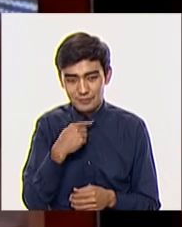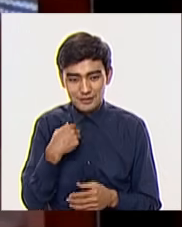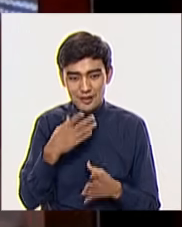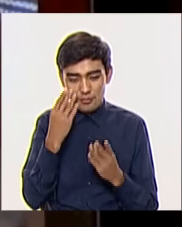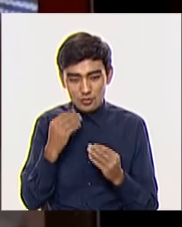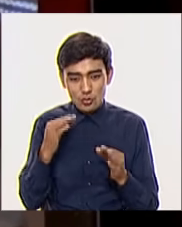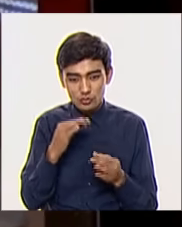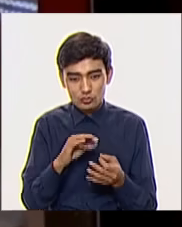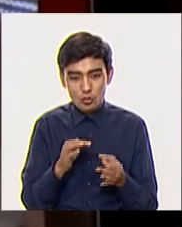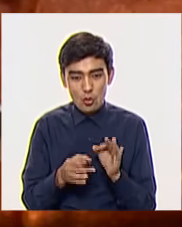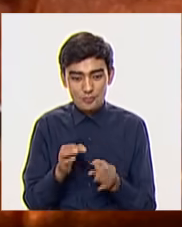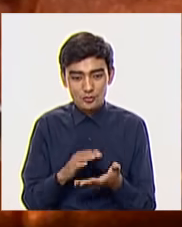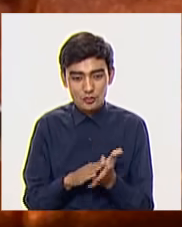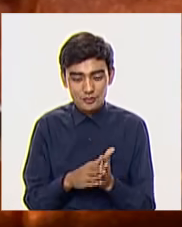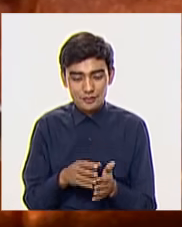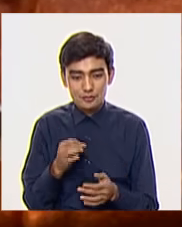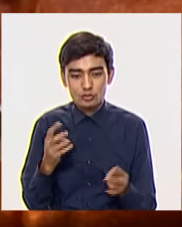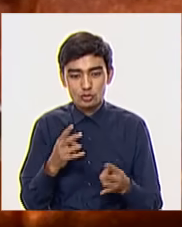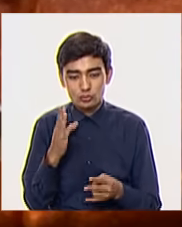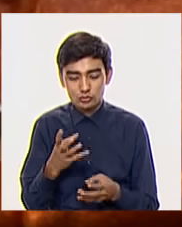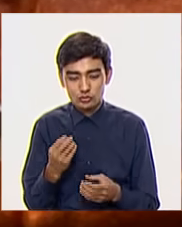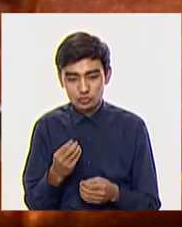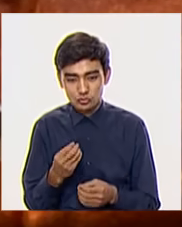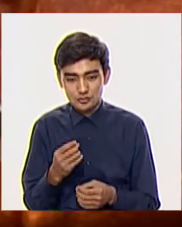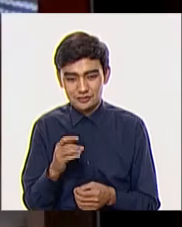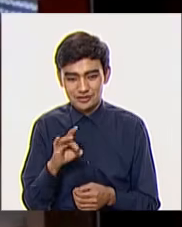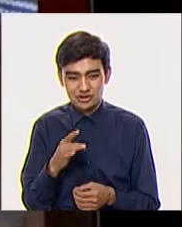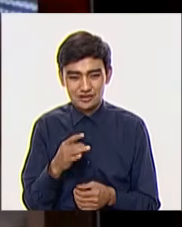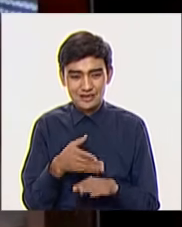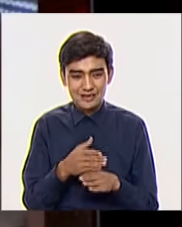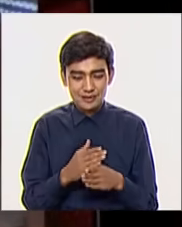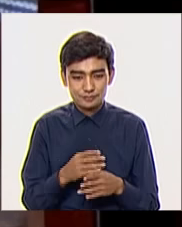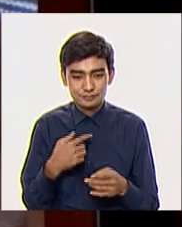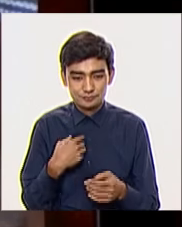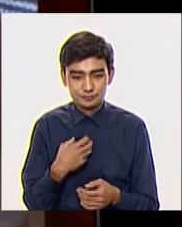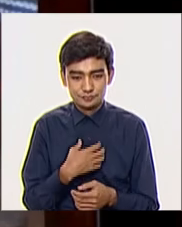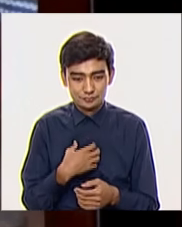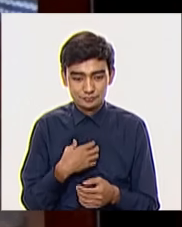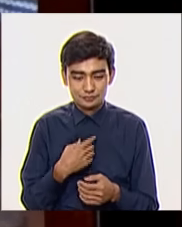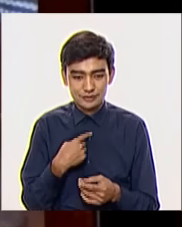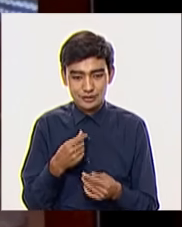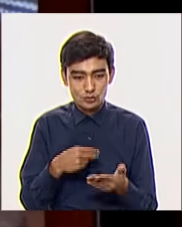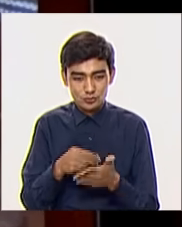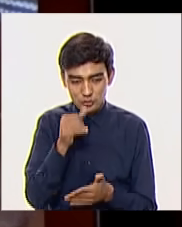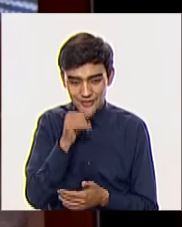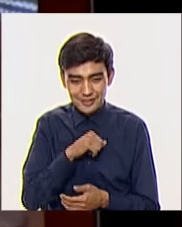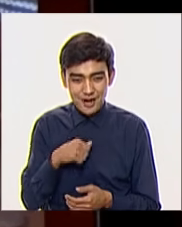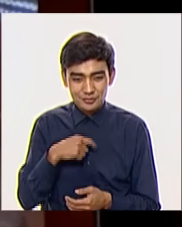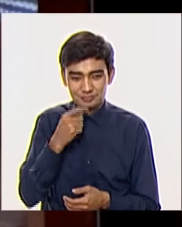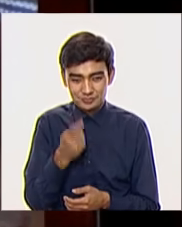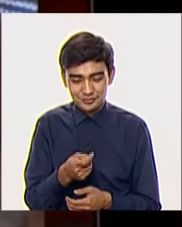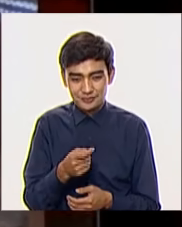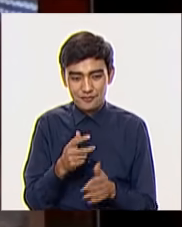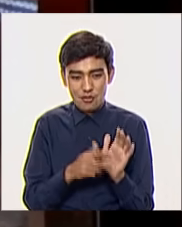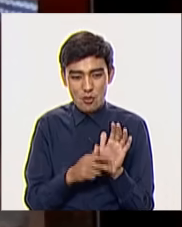что согласно нормам должен входить еще и ржаной хлеб. Он нам явно сегодня не по карману. Купим самый обычный